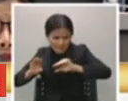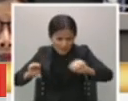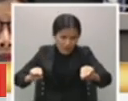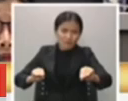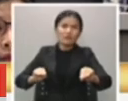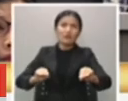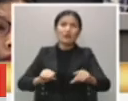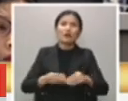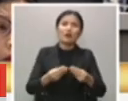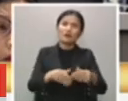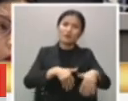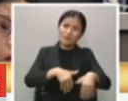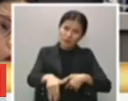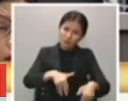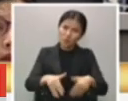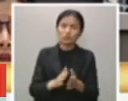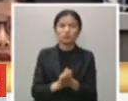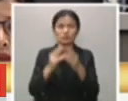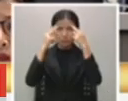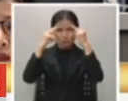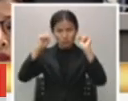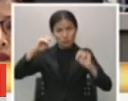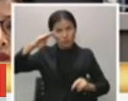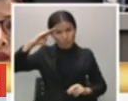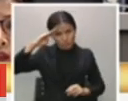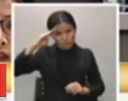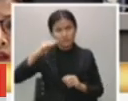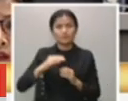นายกรัฐมนตรีพลเอกประยุทธ์จันทร์โอชา